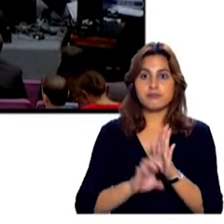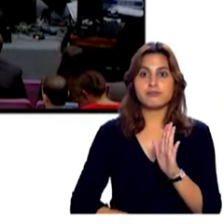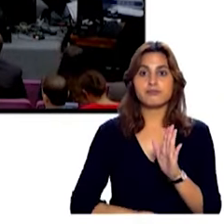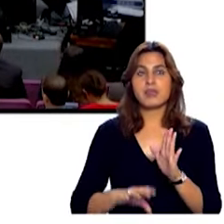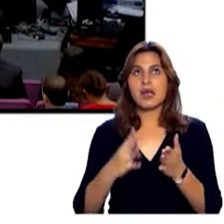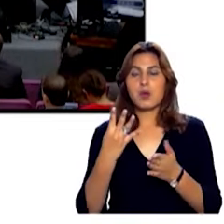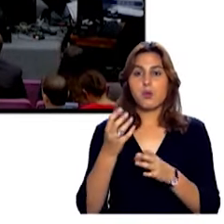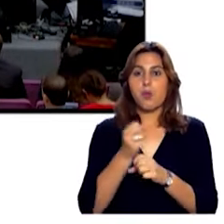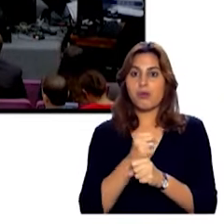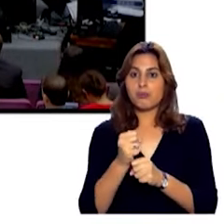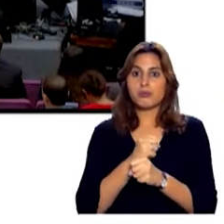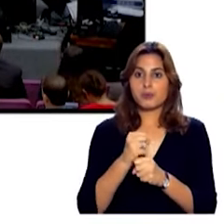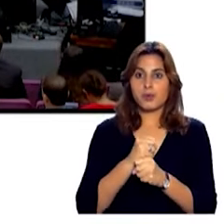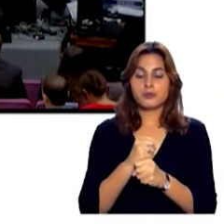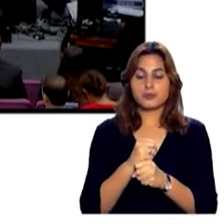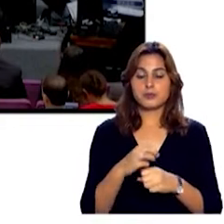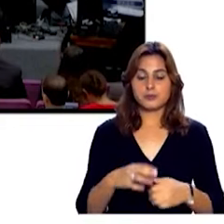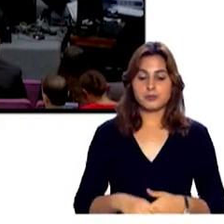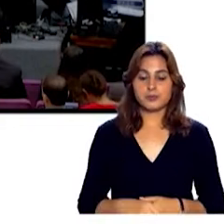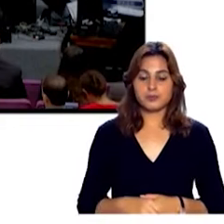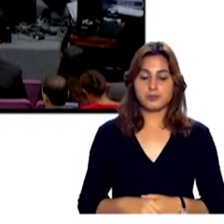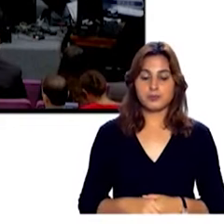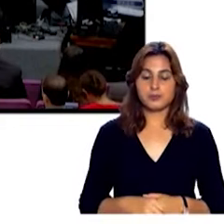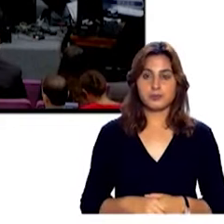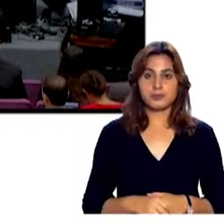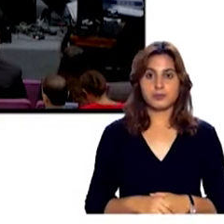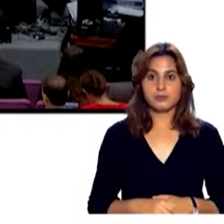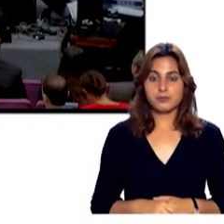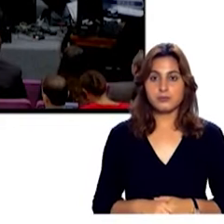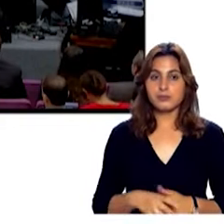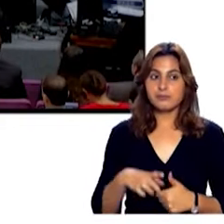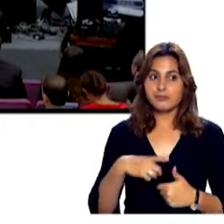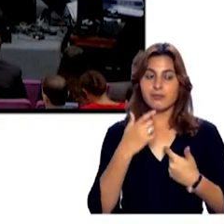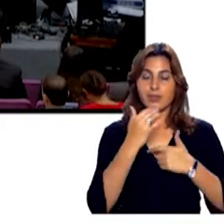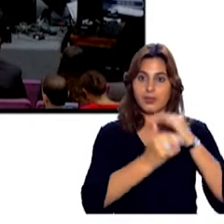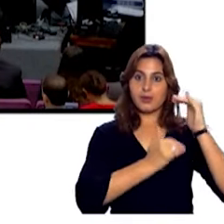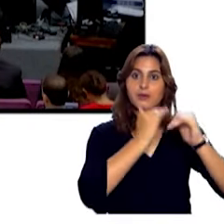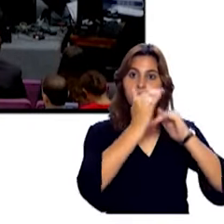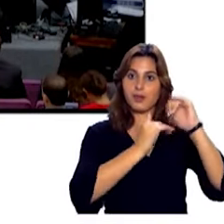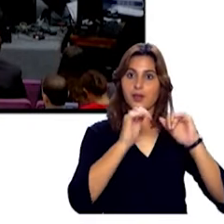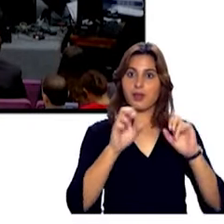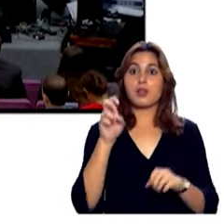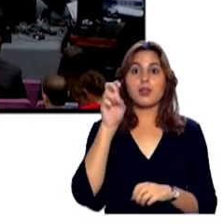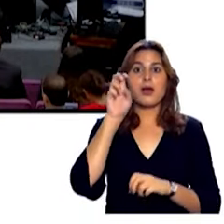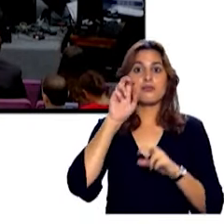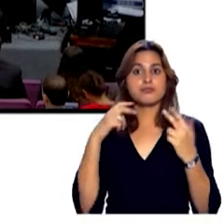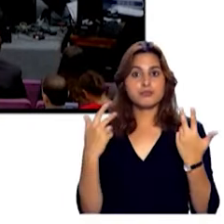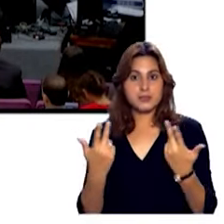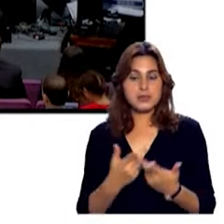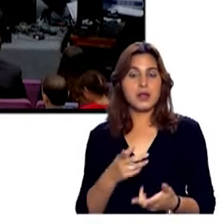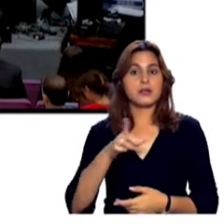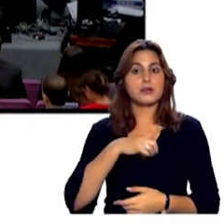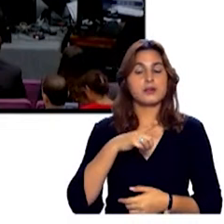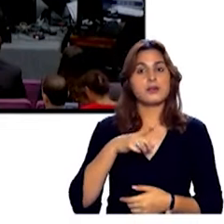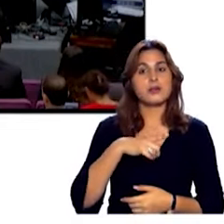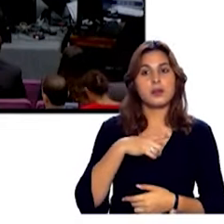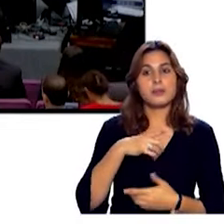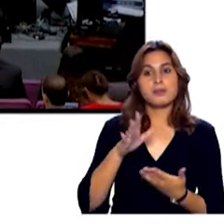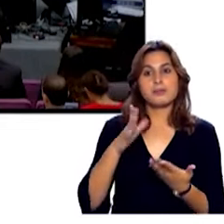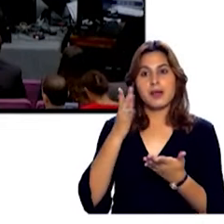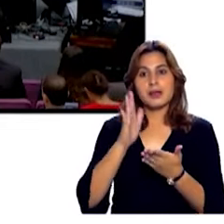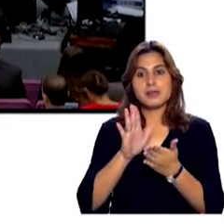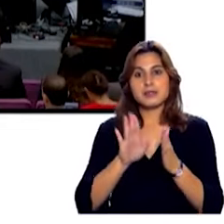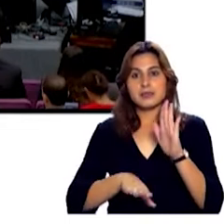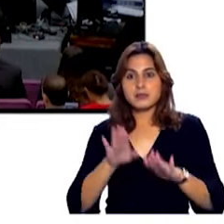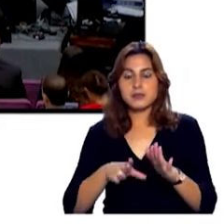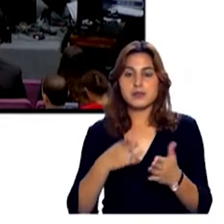che si svolge davanti alla quinta sezione che competente per le cause tributarie